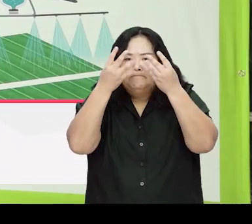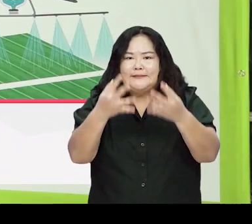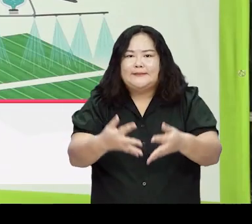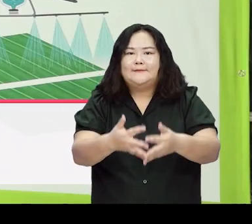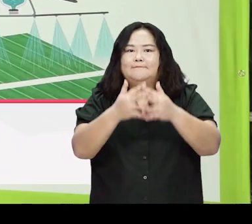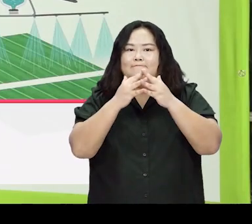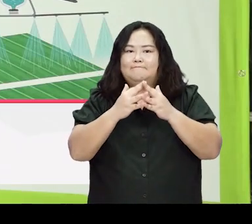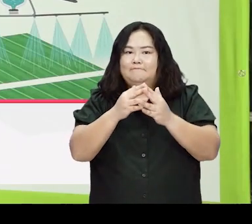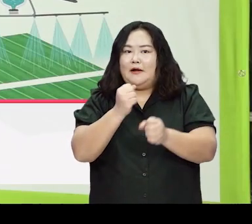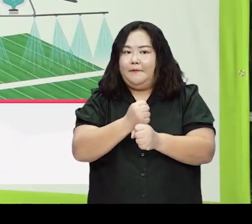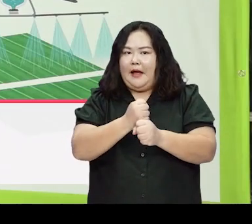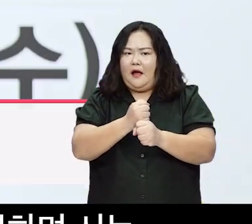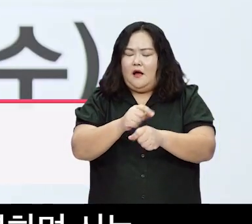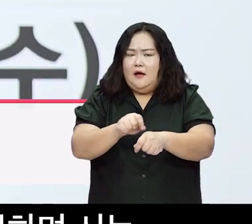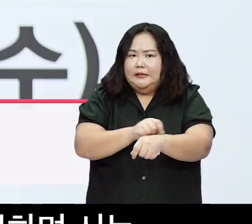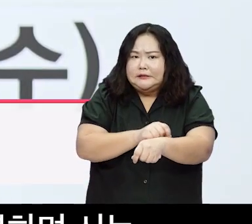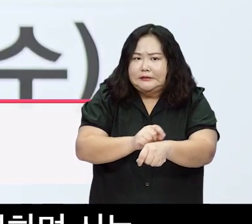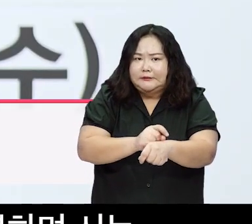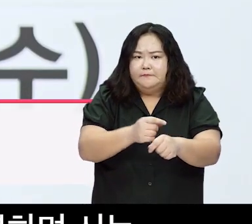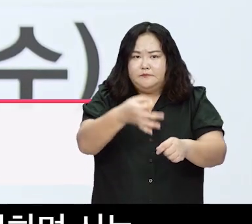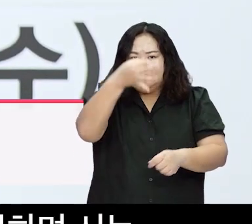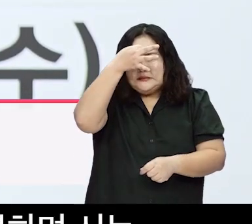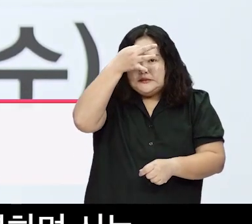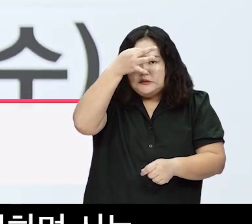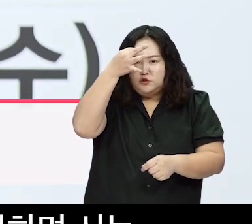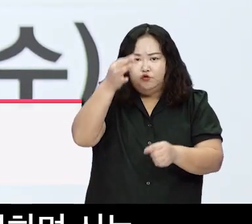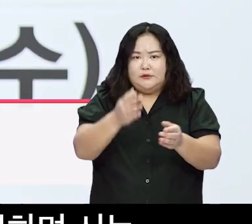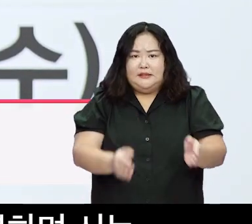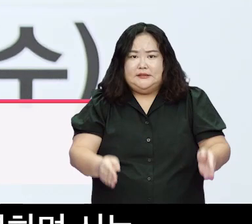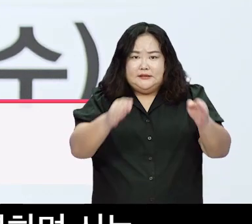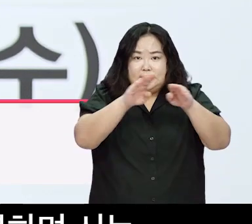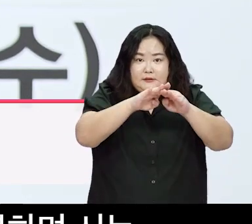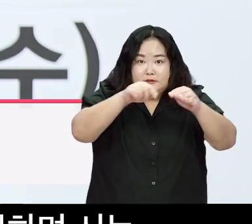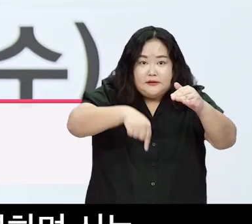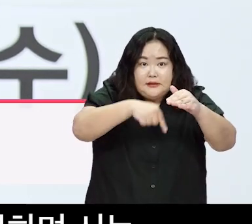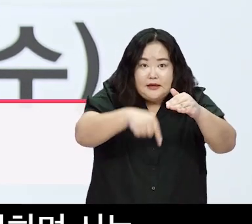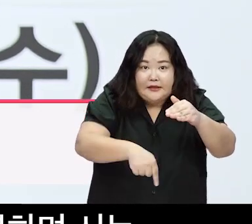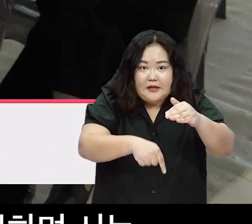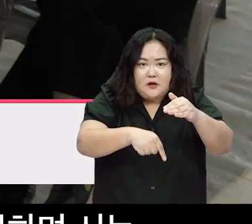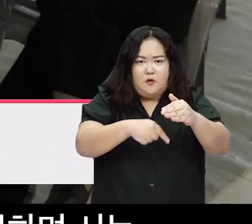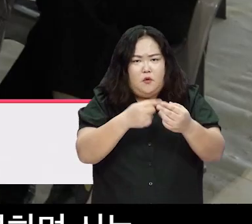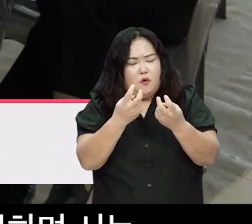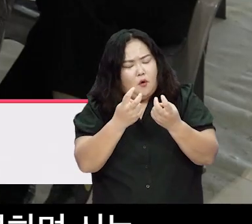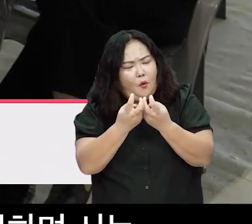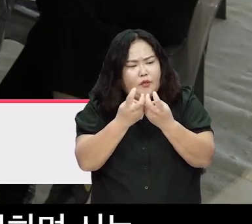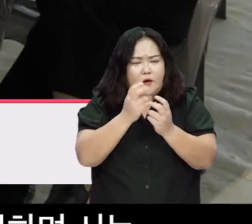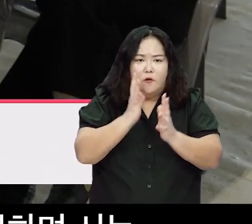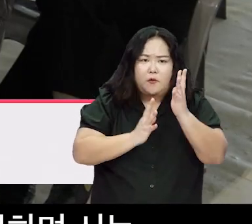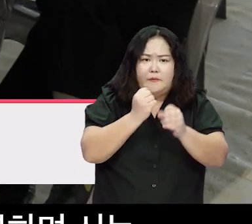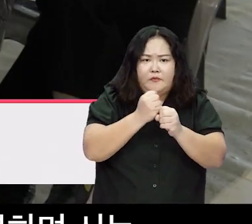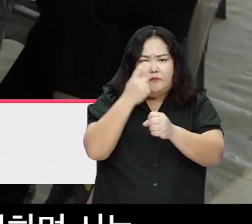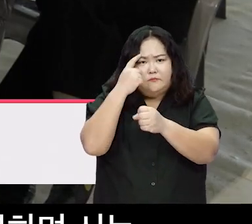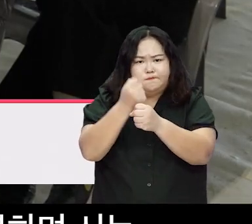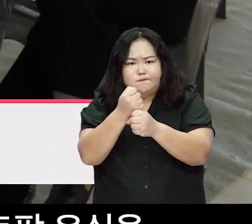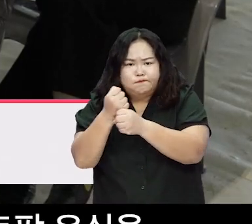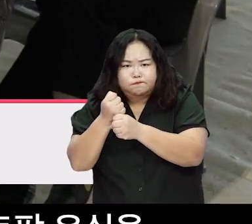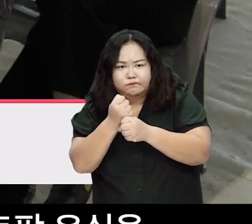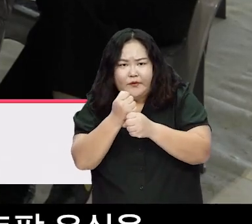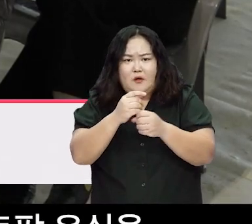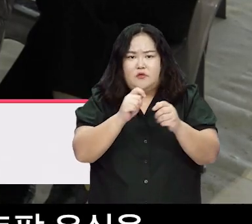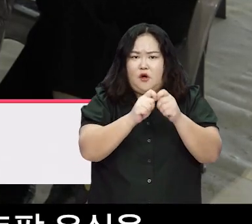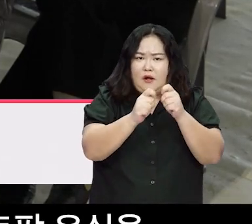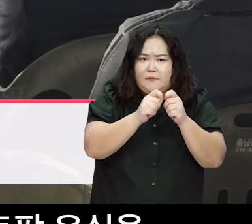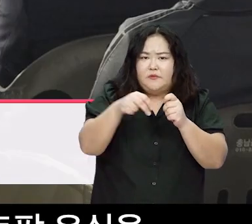신축했다 밝혔습니다 특히 스마트팜 기술을 시설 채소 농가에 적용하기 어려웠던 문제를 극복하며지는